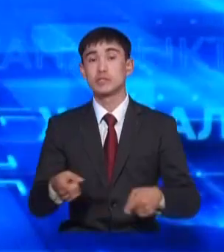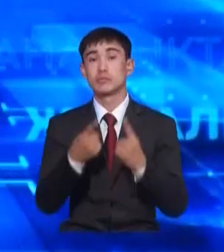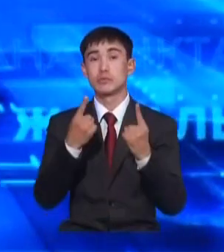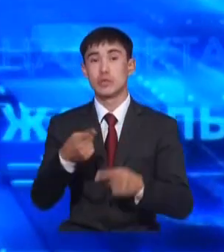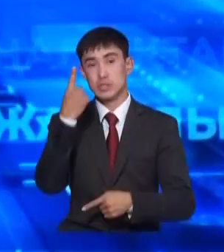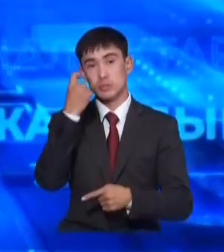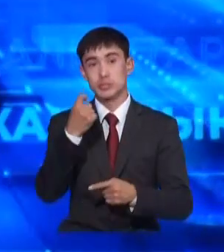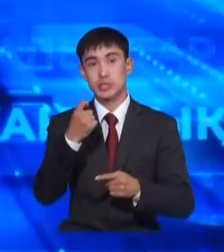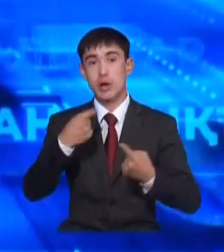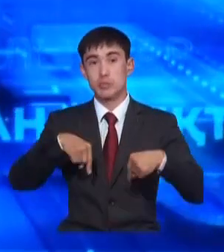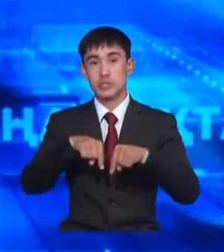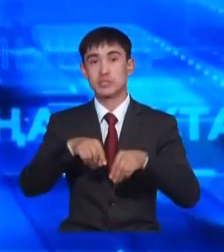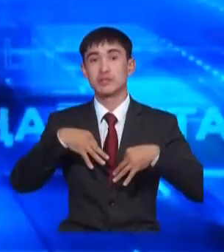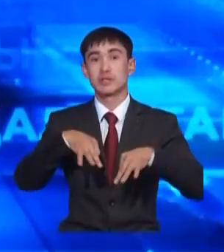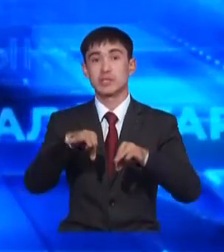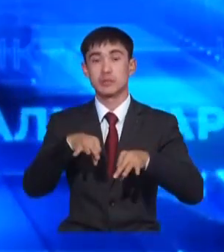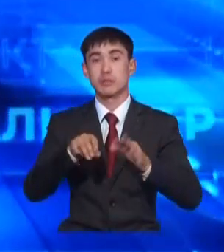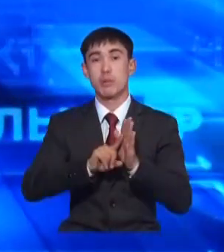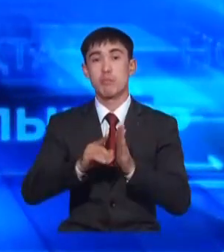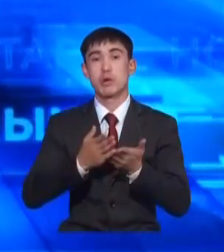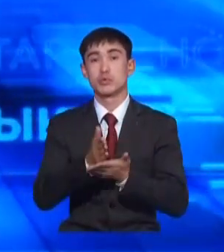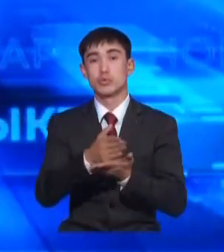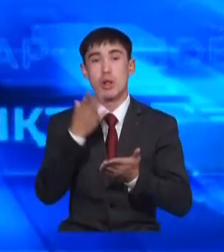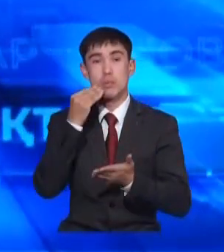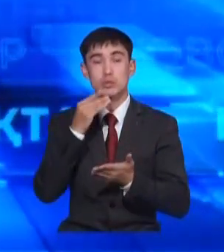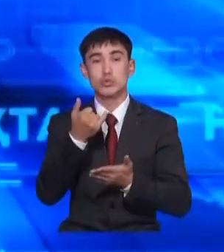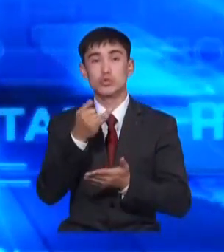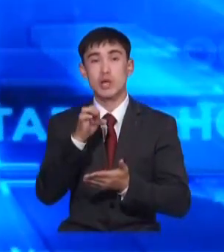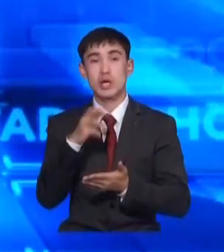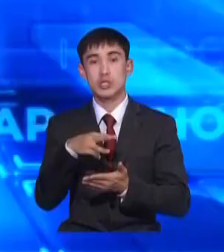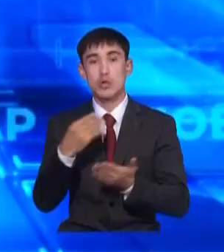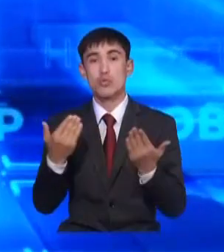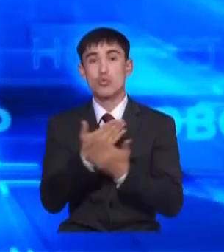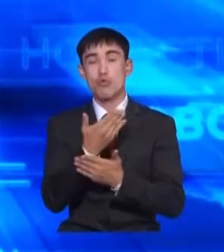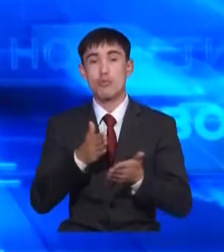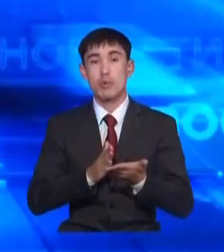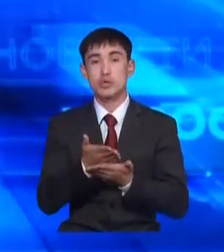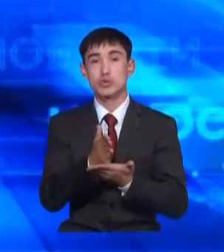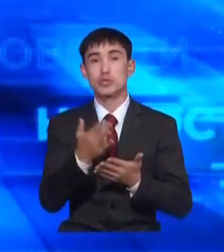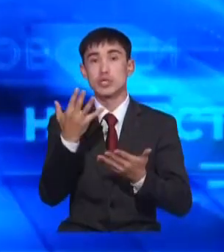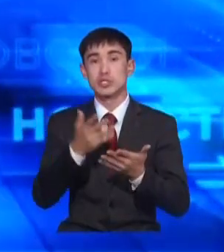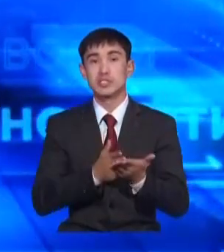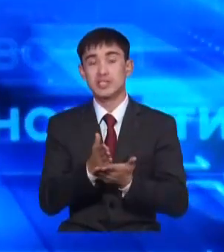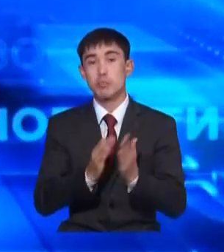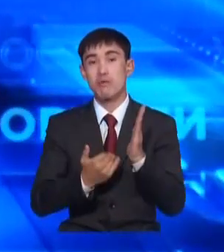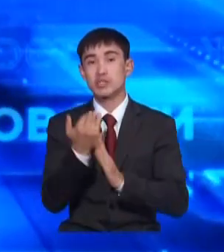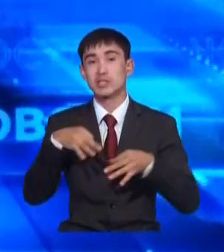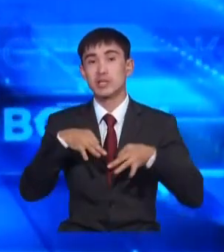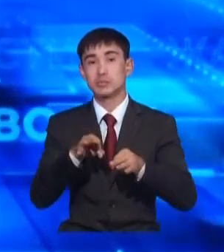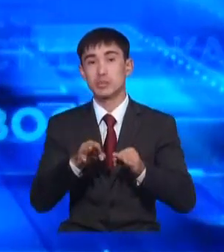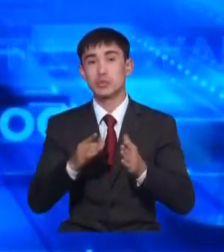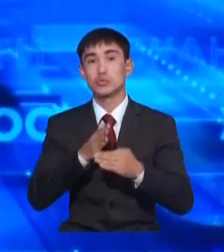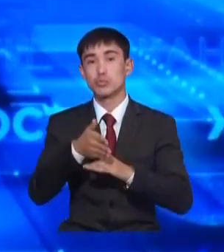Возобновлено сообщение общественного транспорта по маршруту Алматы-Узунагаш. Новый маршрут является частью стратегии повышения